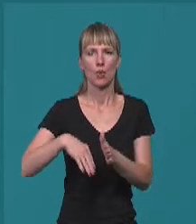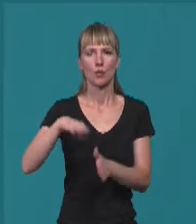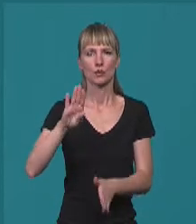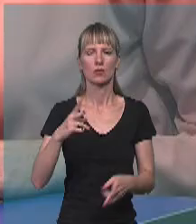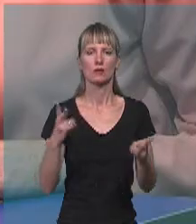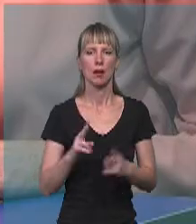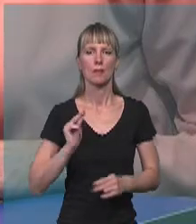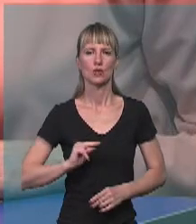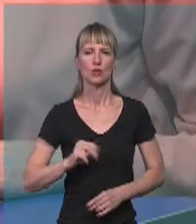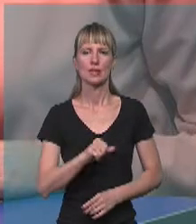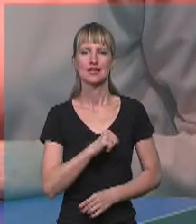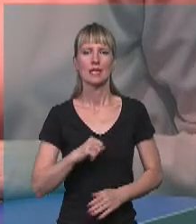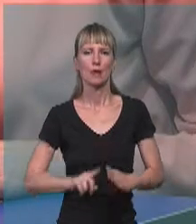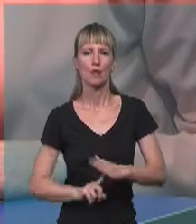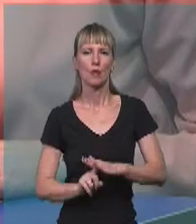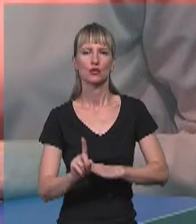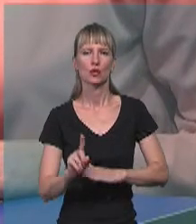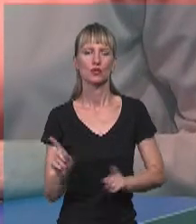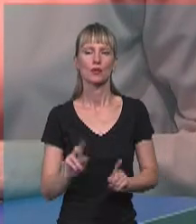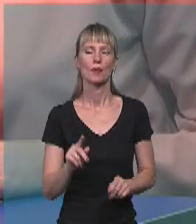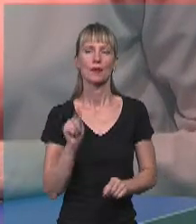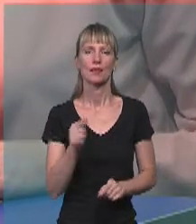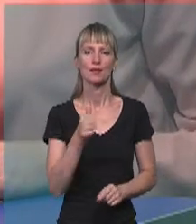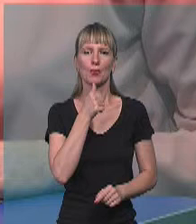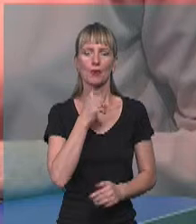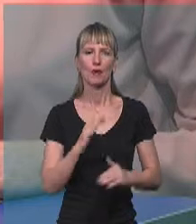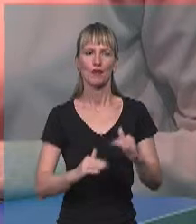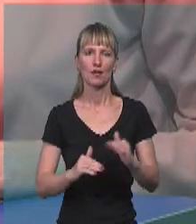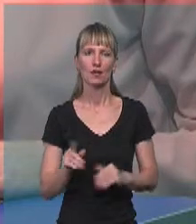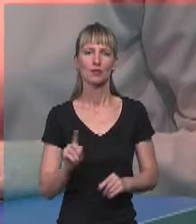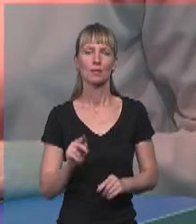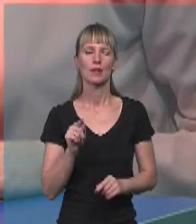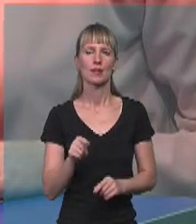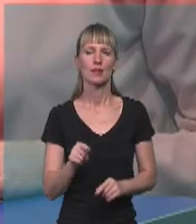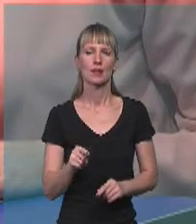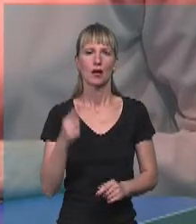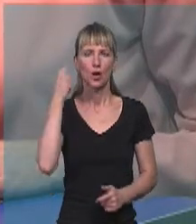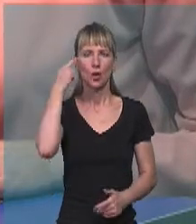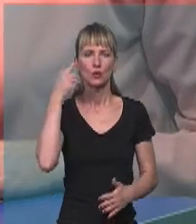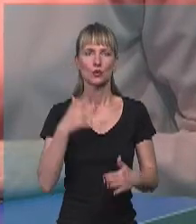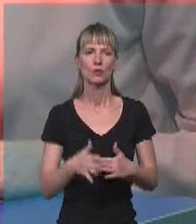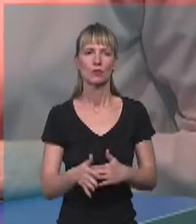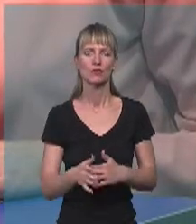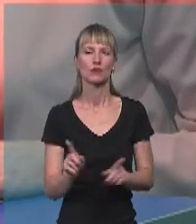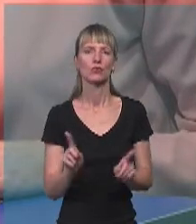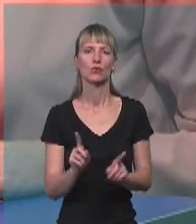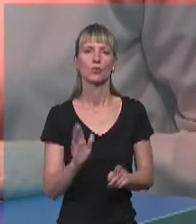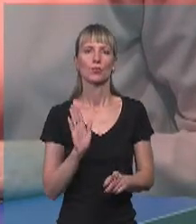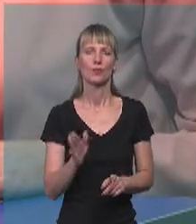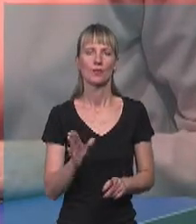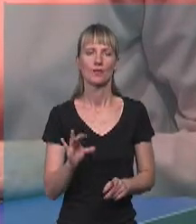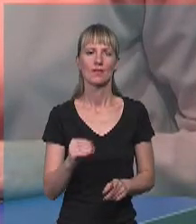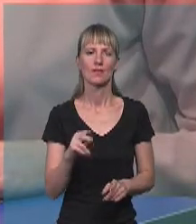потрібно працювати з самого початку для того, щоб ти попробував професію, для того, щоб ти розумів, чого вона буде від